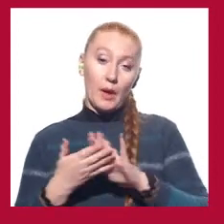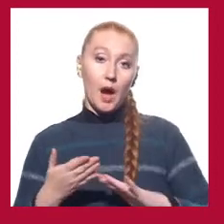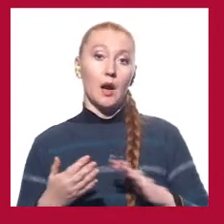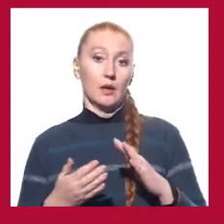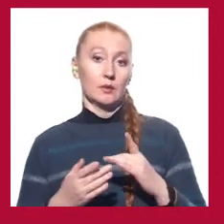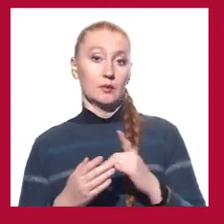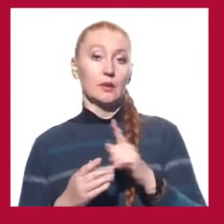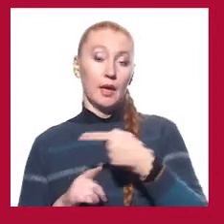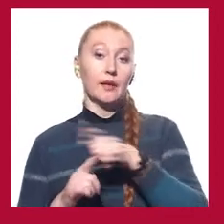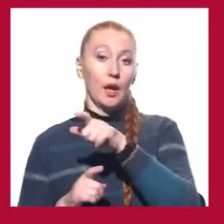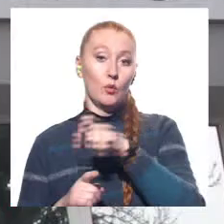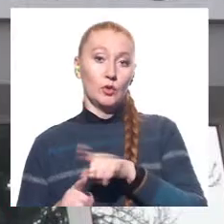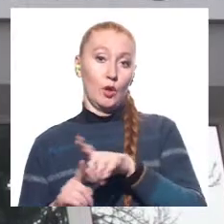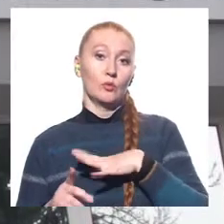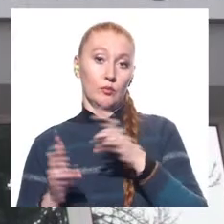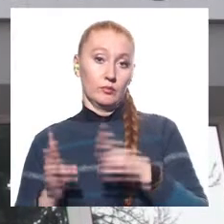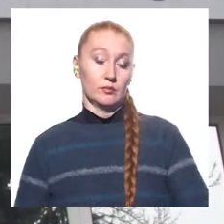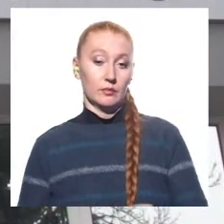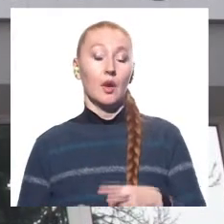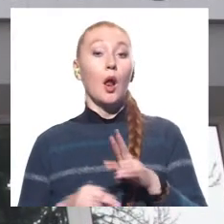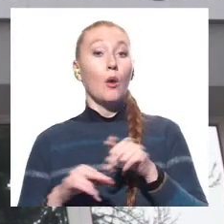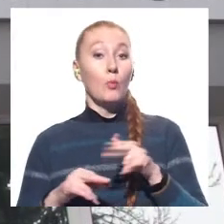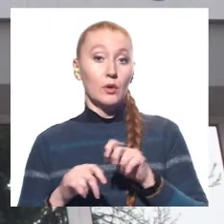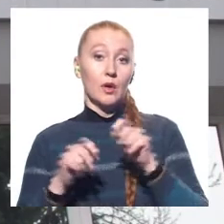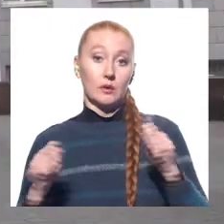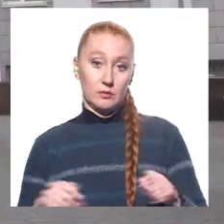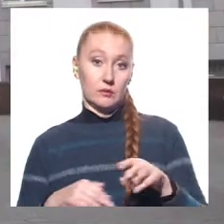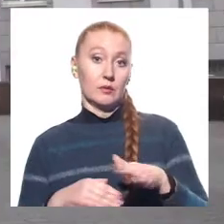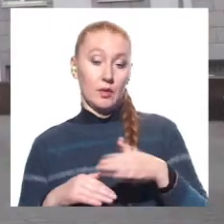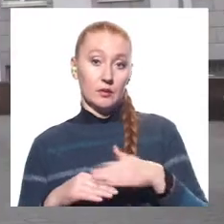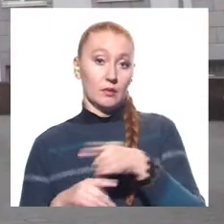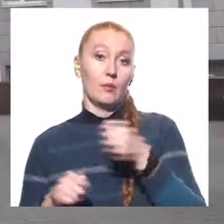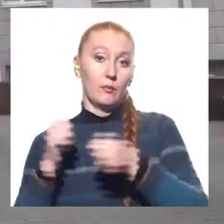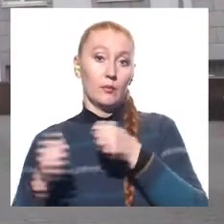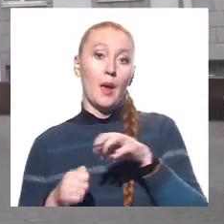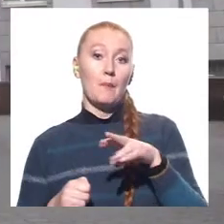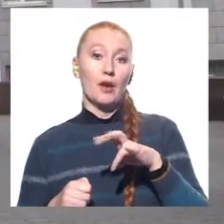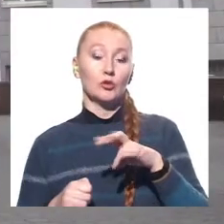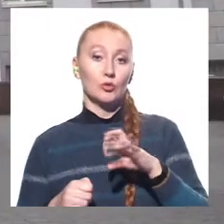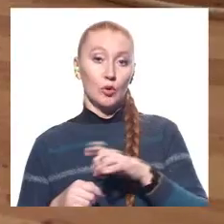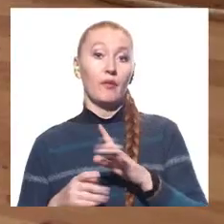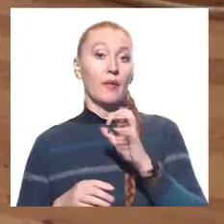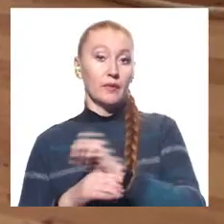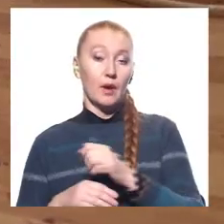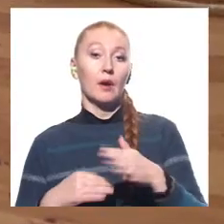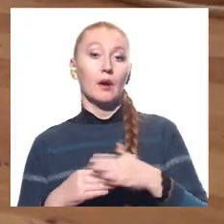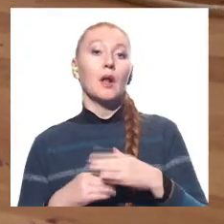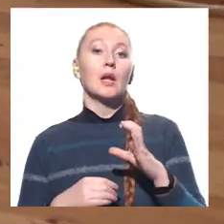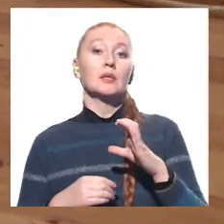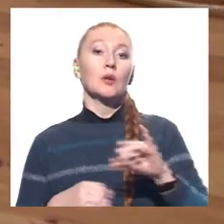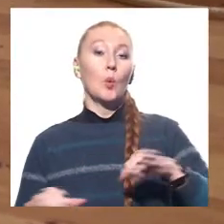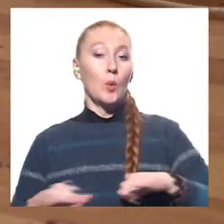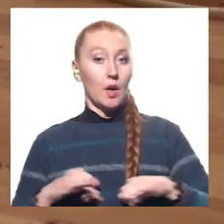вибачення тій людині, яка постраждала. Поліція відкрила кримінальне провадження за фактом побуття Владислава Мельничука. Напад на чоловіка кваліфікували